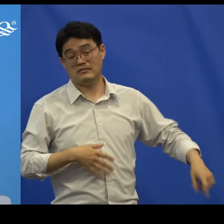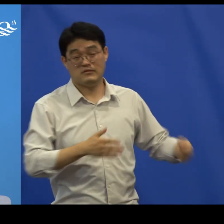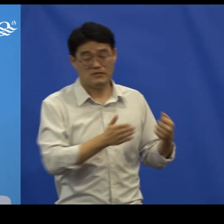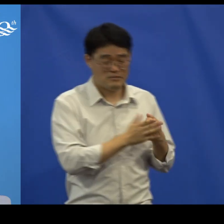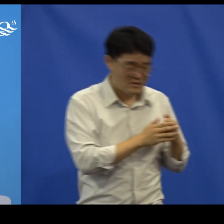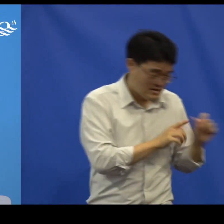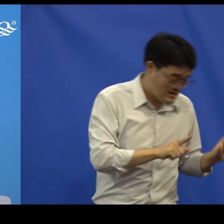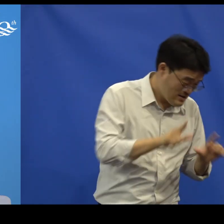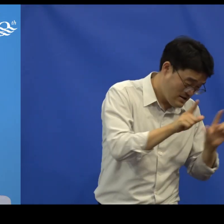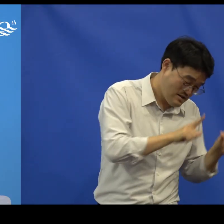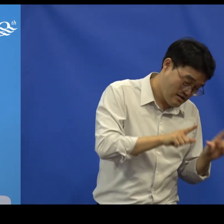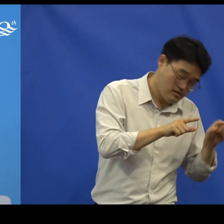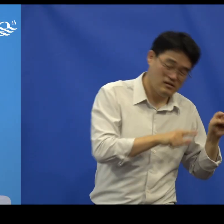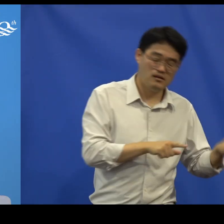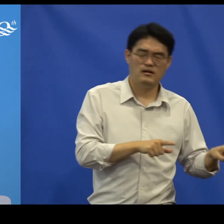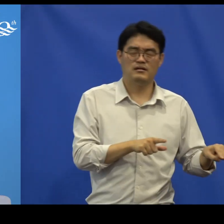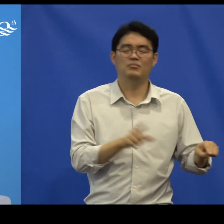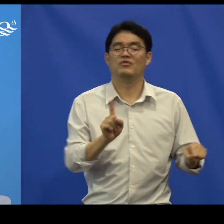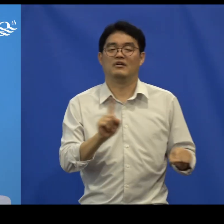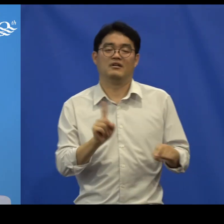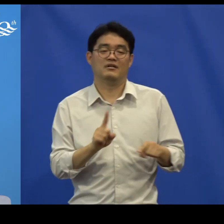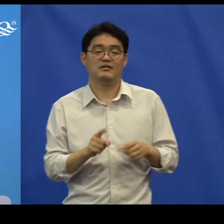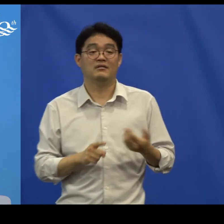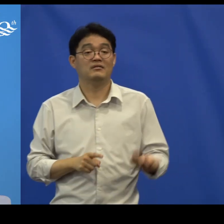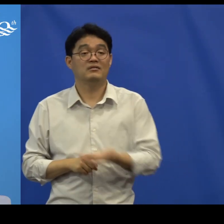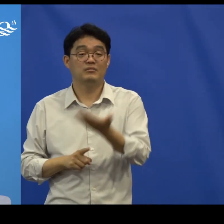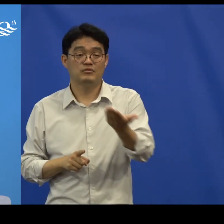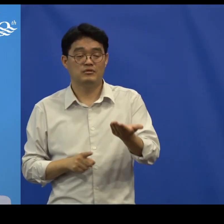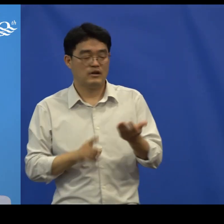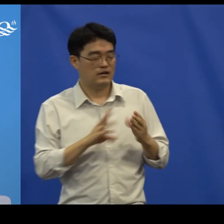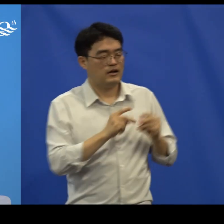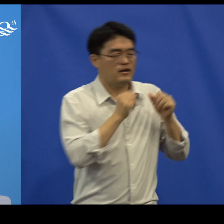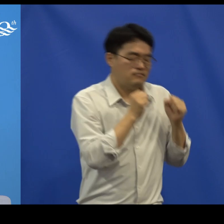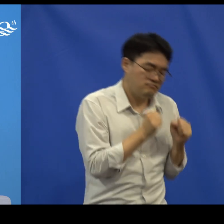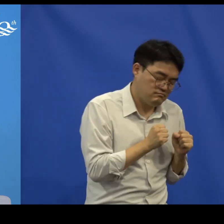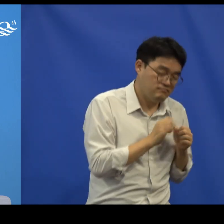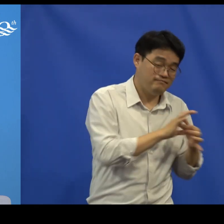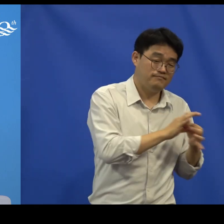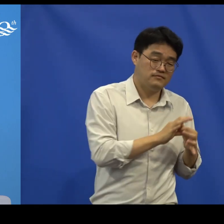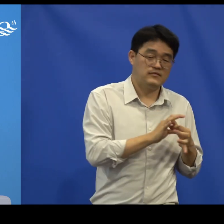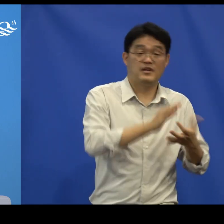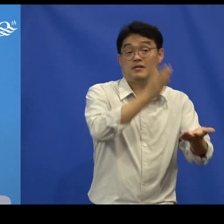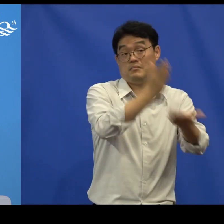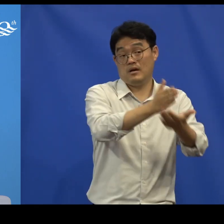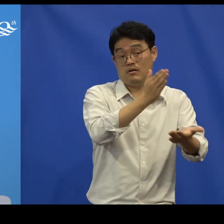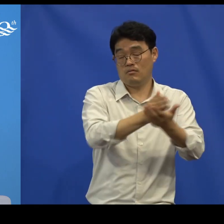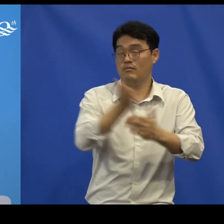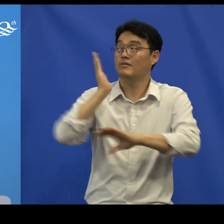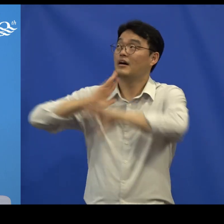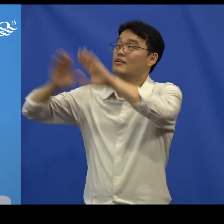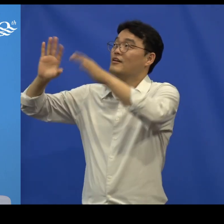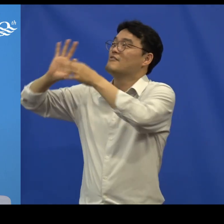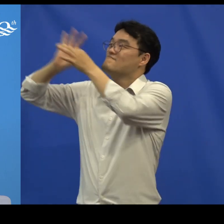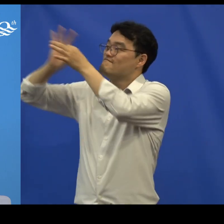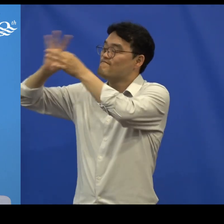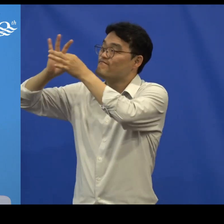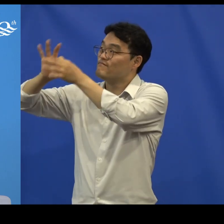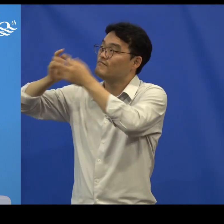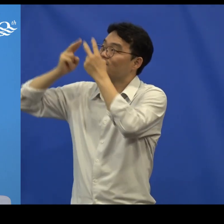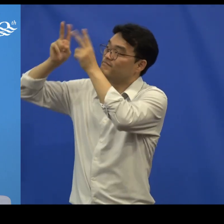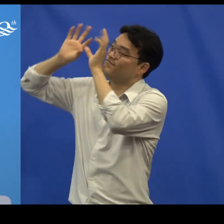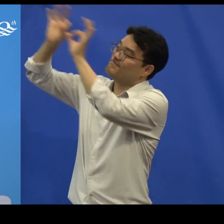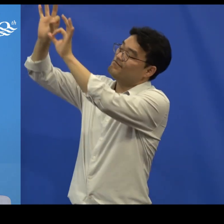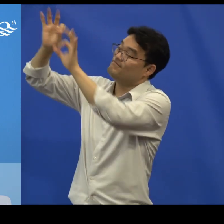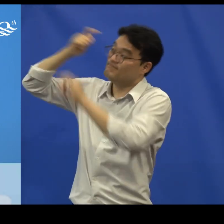것입니다. 사랑하는 성도 여러분, 이 마지막 구절 보십시오. 21절, 주 예수의 은혜가 모든